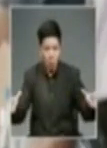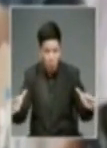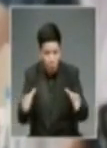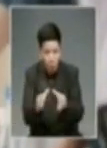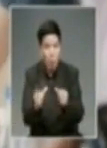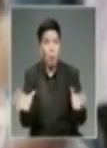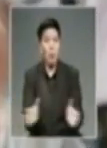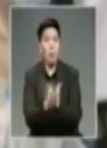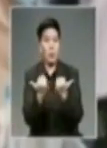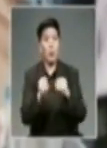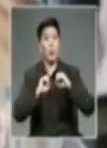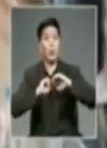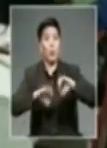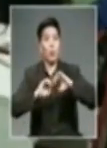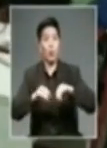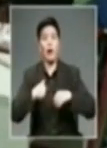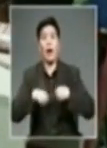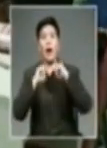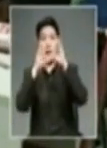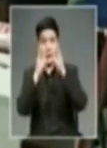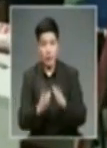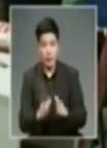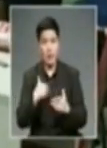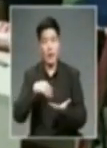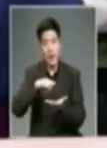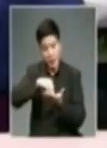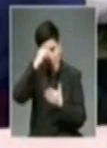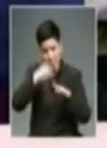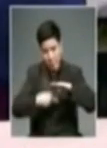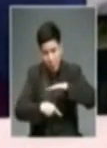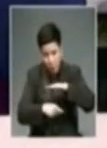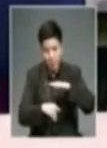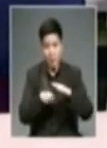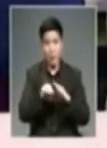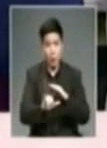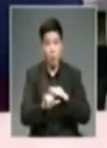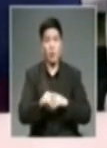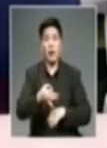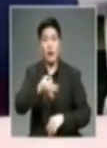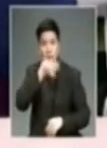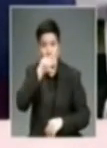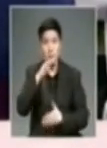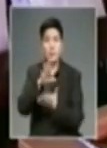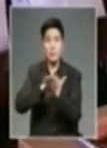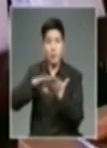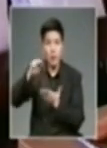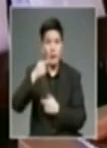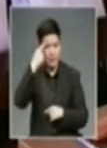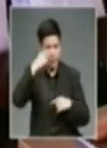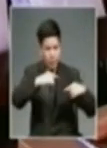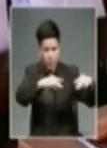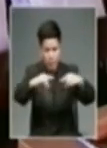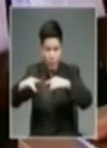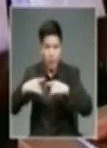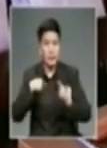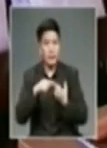ทั้งนี้บุคลากรครูอาจารย์ทั้งประถมมัธยมอุดมศึกษาและอาชีวะบางท่านอาจจะมีความคิดเห็นไม่สอดคล้องกัน